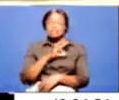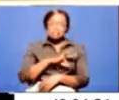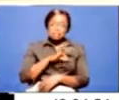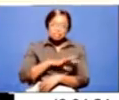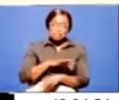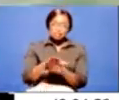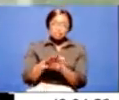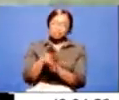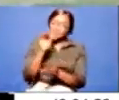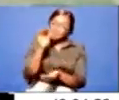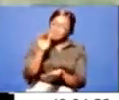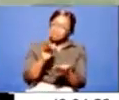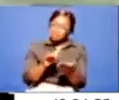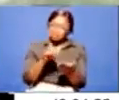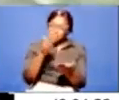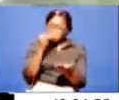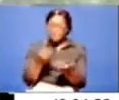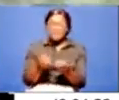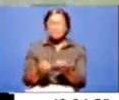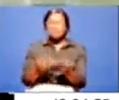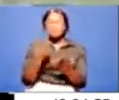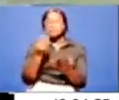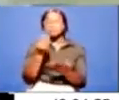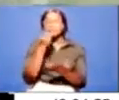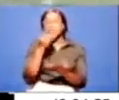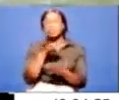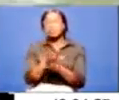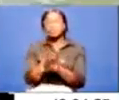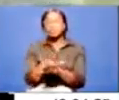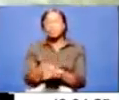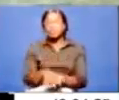yamepungua kutokana na bei ya juu ya vyakula vya samaki